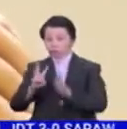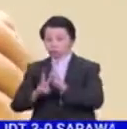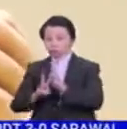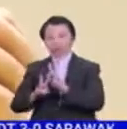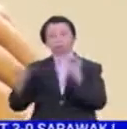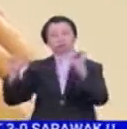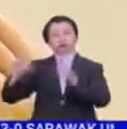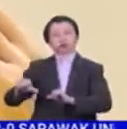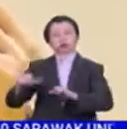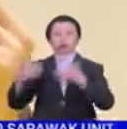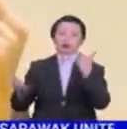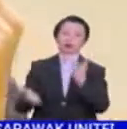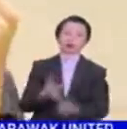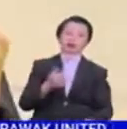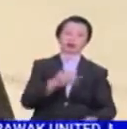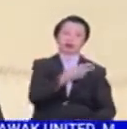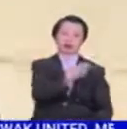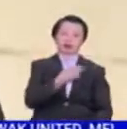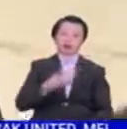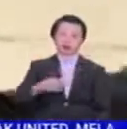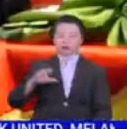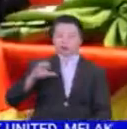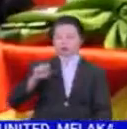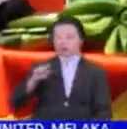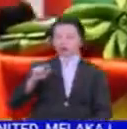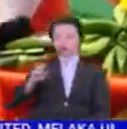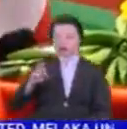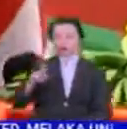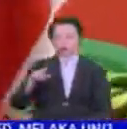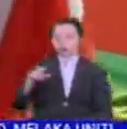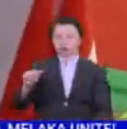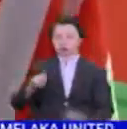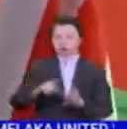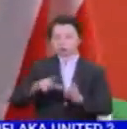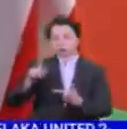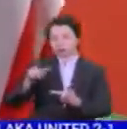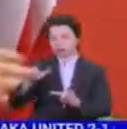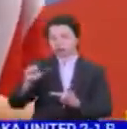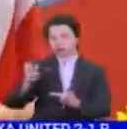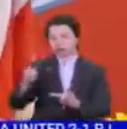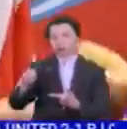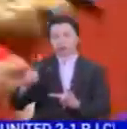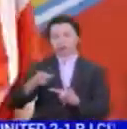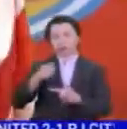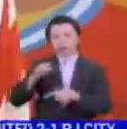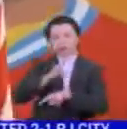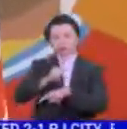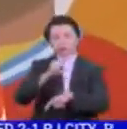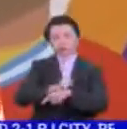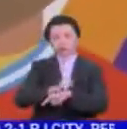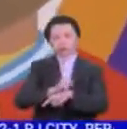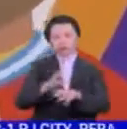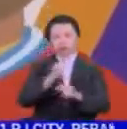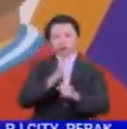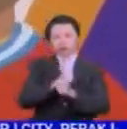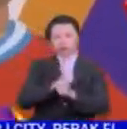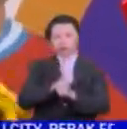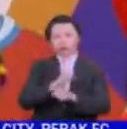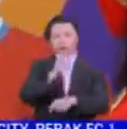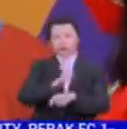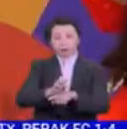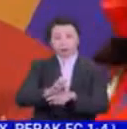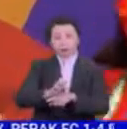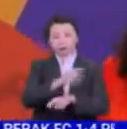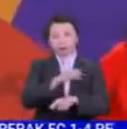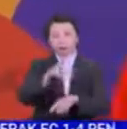tewas di tangan atlet indonesiaarfaro dan Lim J dari Singapura masing-masing meraih emas